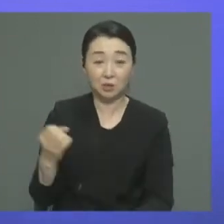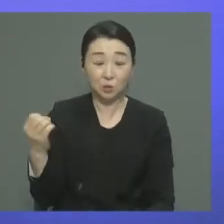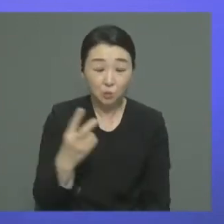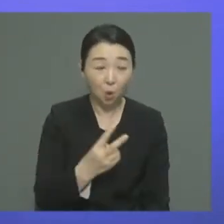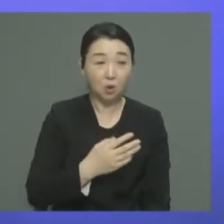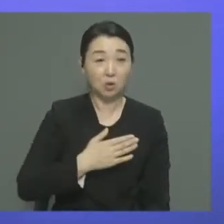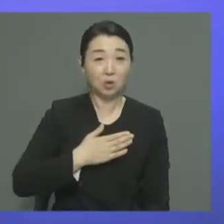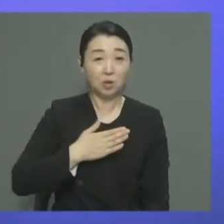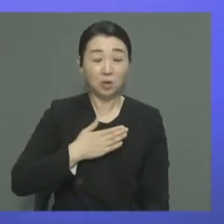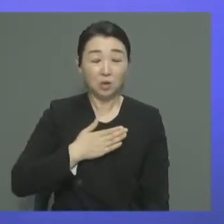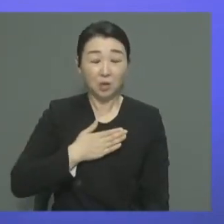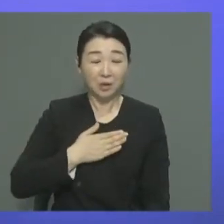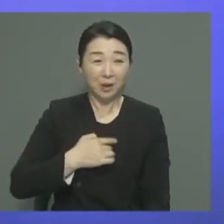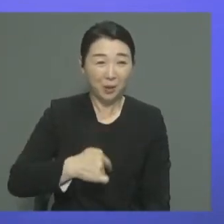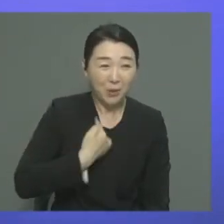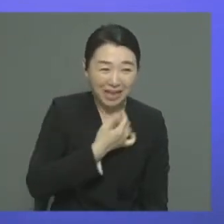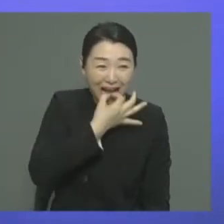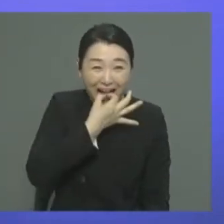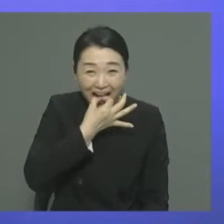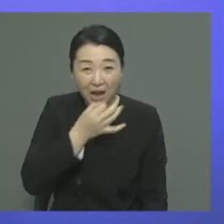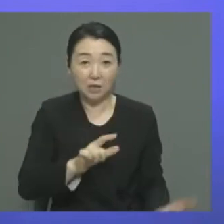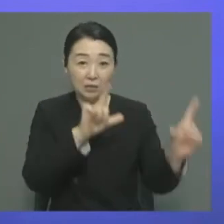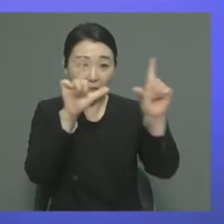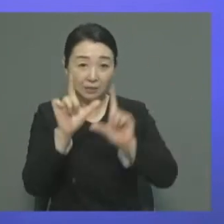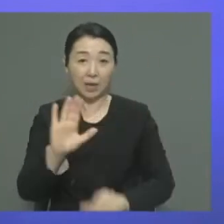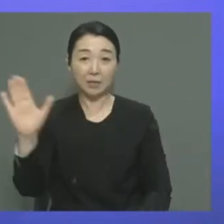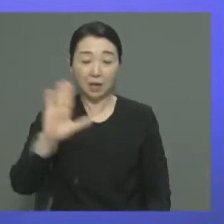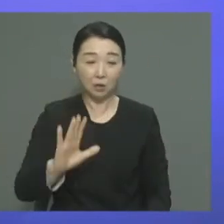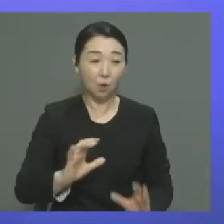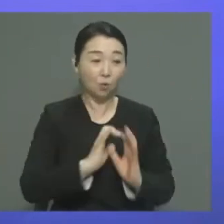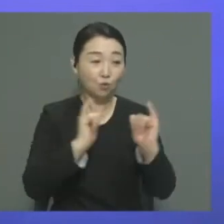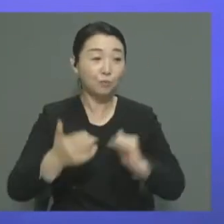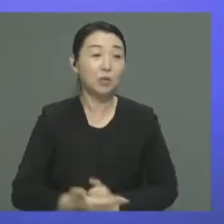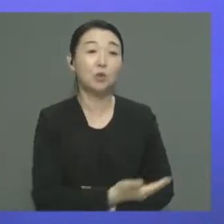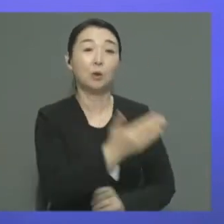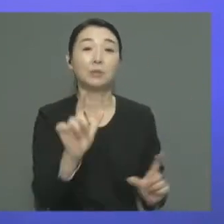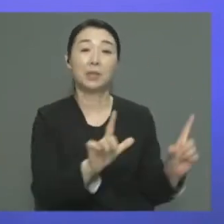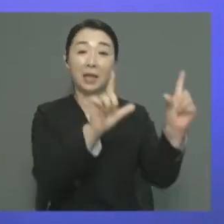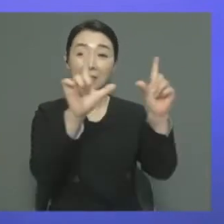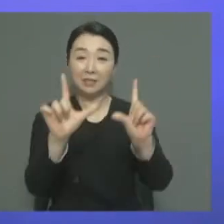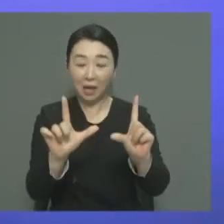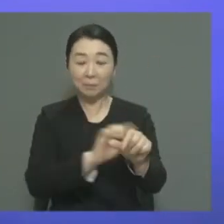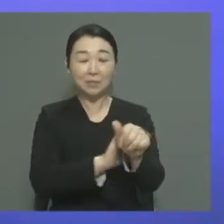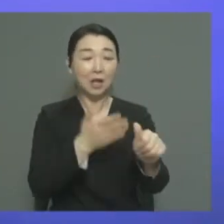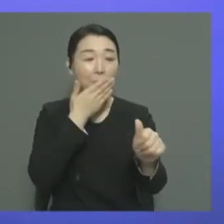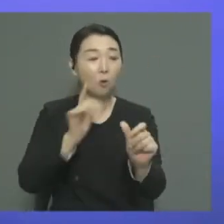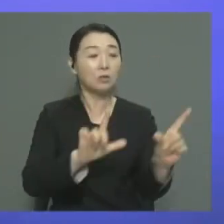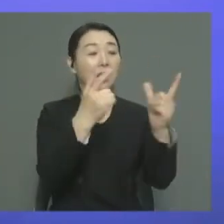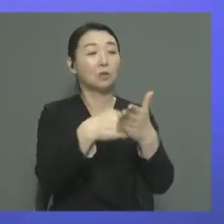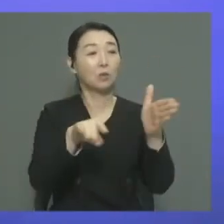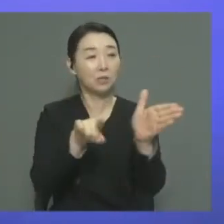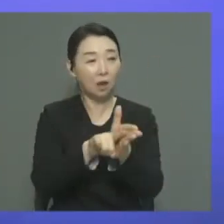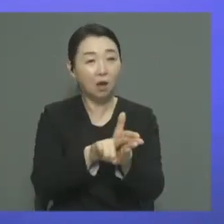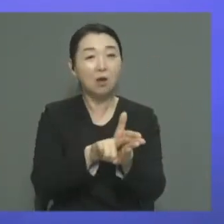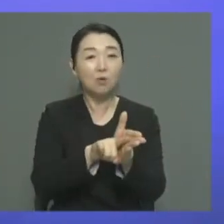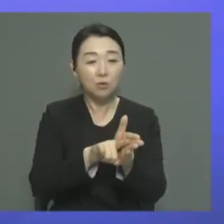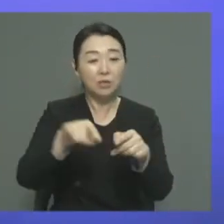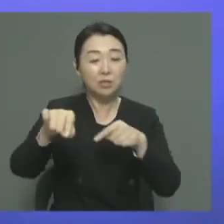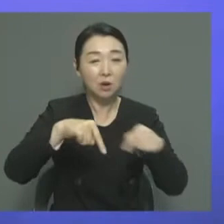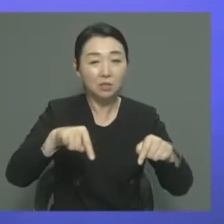사회가 아니라 국민의 삶을 정치가 확실히 새김 지는 그런 사회로 나아갈